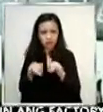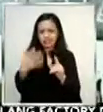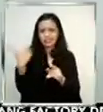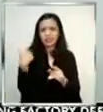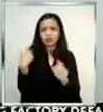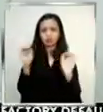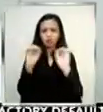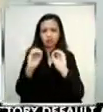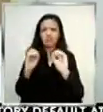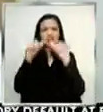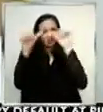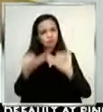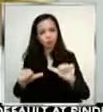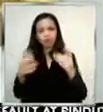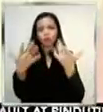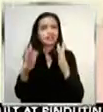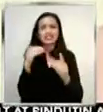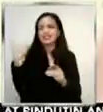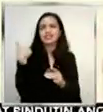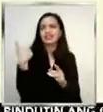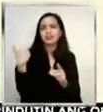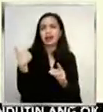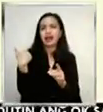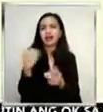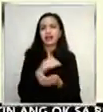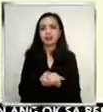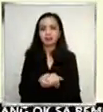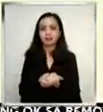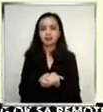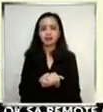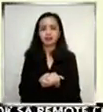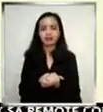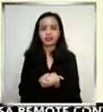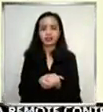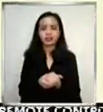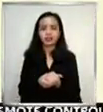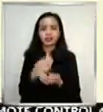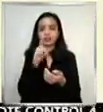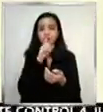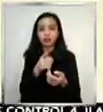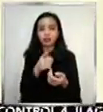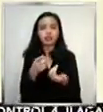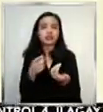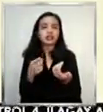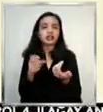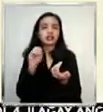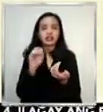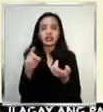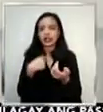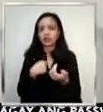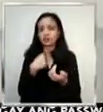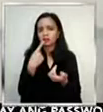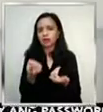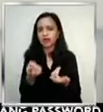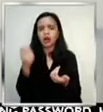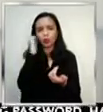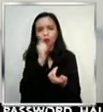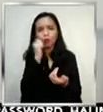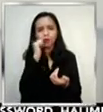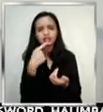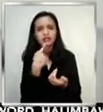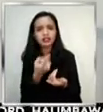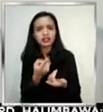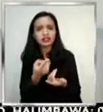mga social media. Kasi parang, ano talaga, sobrang kumbaga sabi ko, lagi ko sinasabi, it's